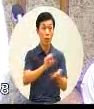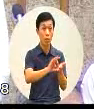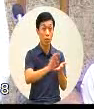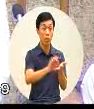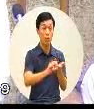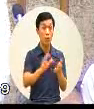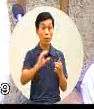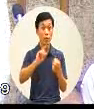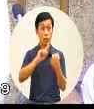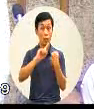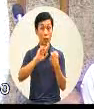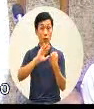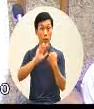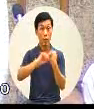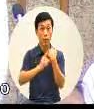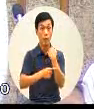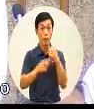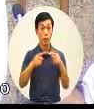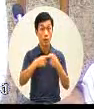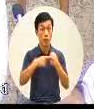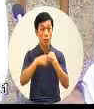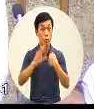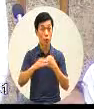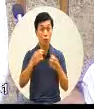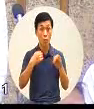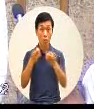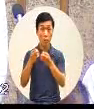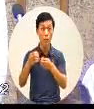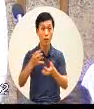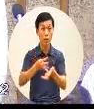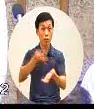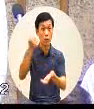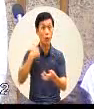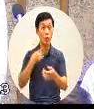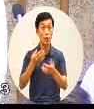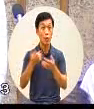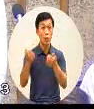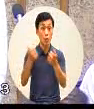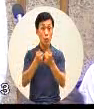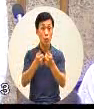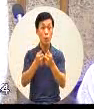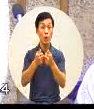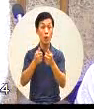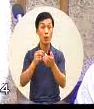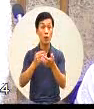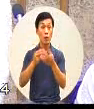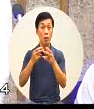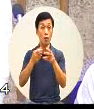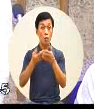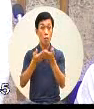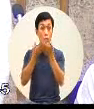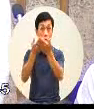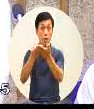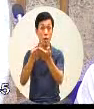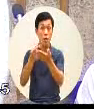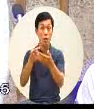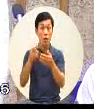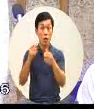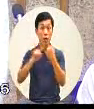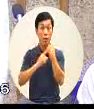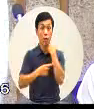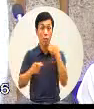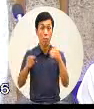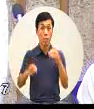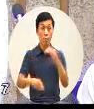探讨过几次。那其实为什么在会签的当中，我们认为没有抵触、没有释法异议的问题哈？我们可